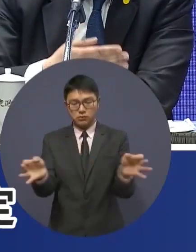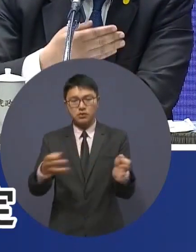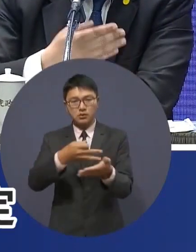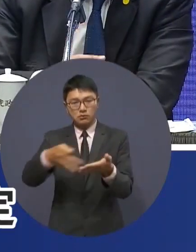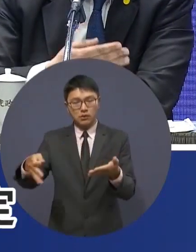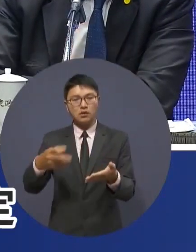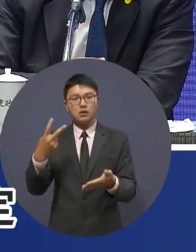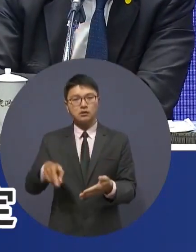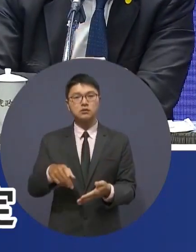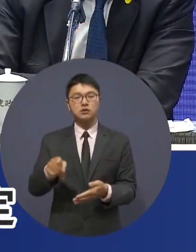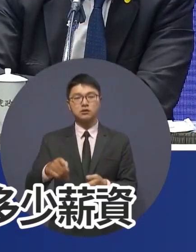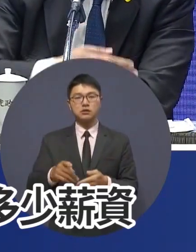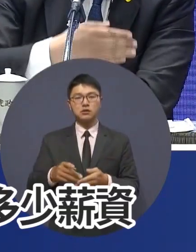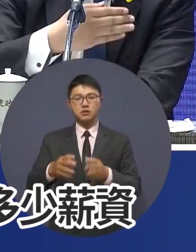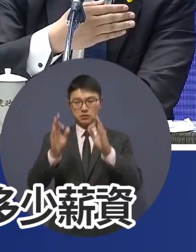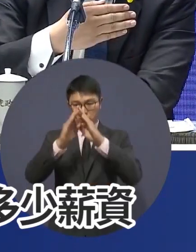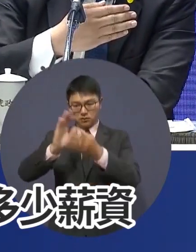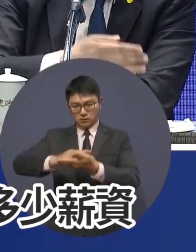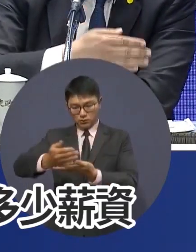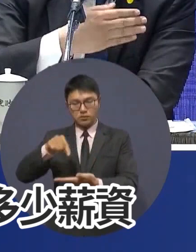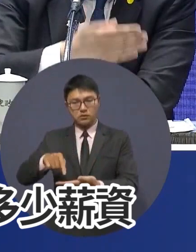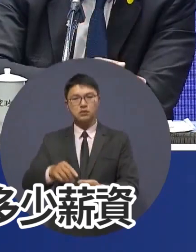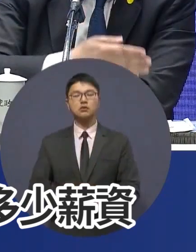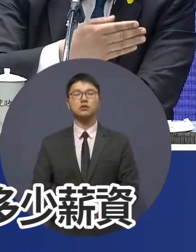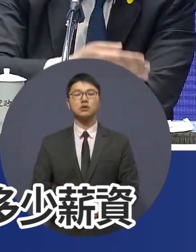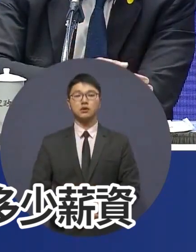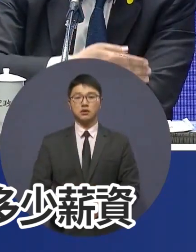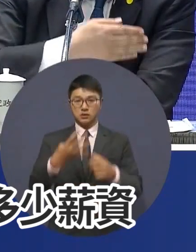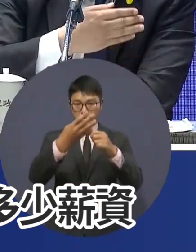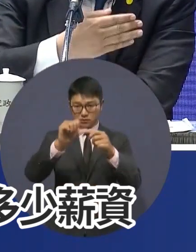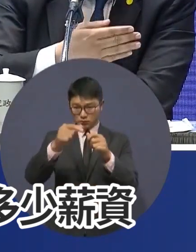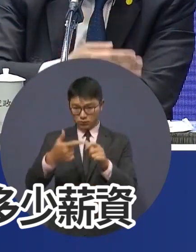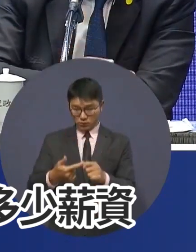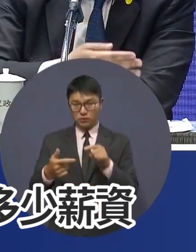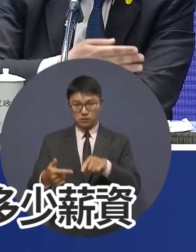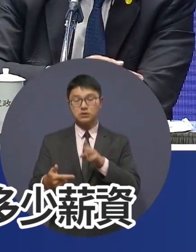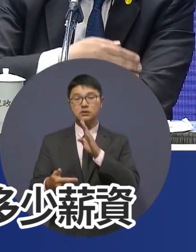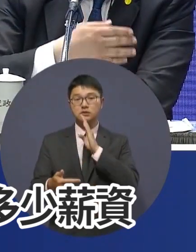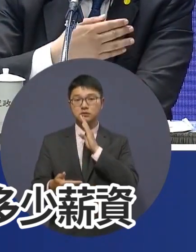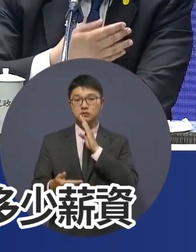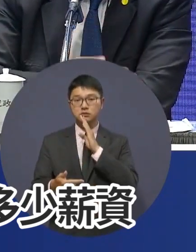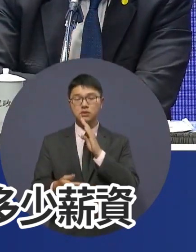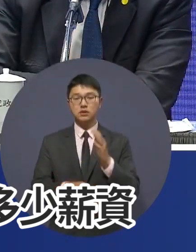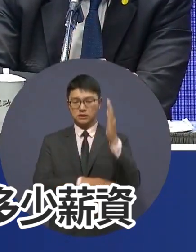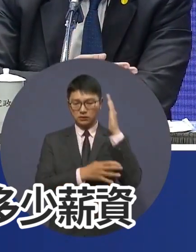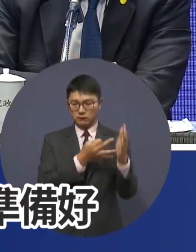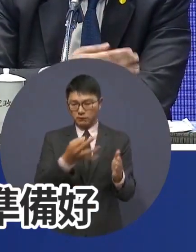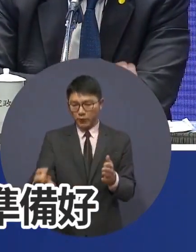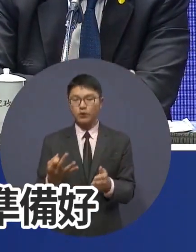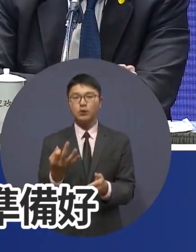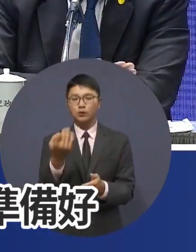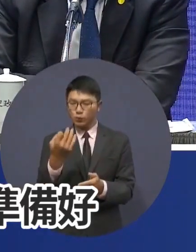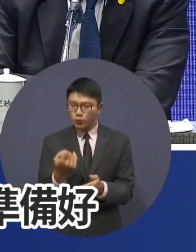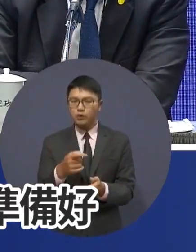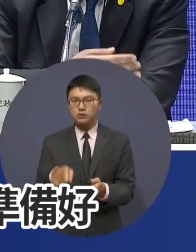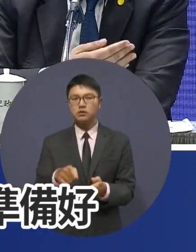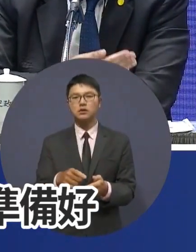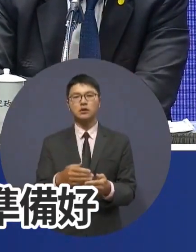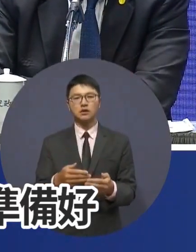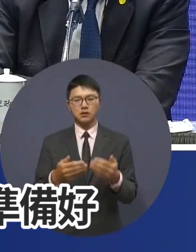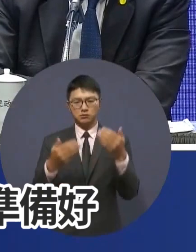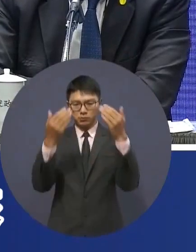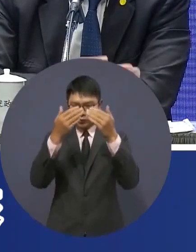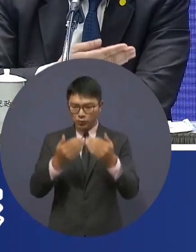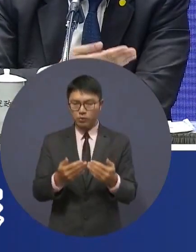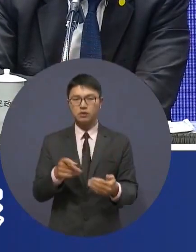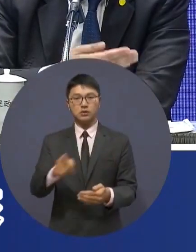是为了确定要有拨付多少的一次性营运金跟多少薪资，所以这些东西就是厂商要自己